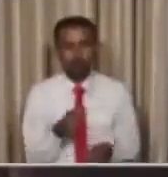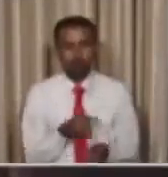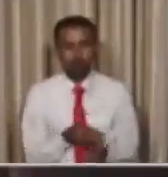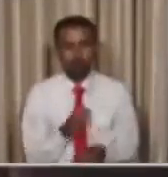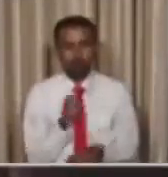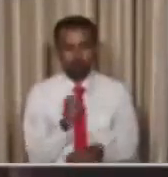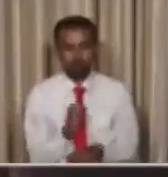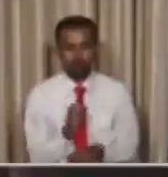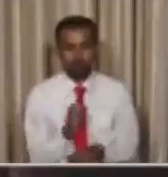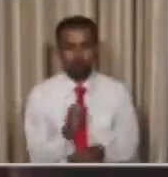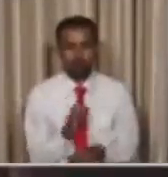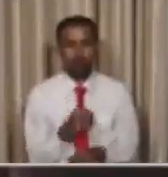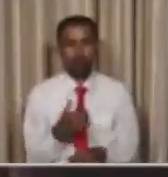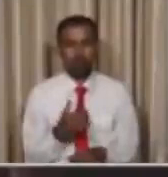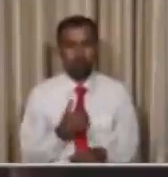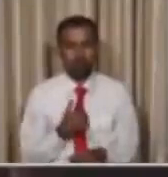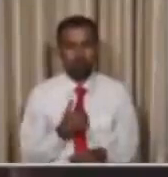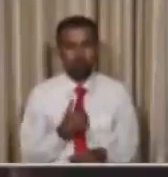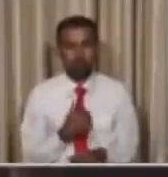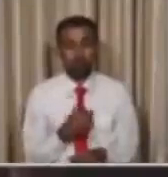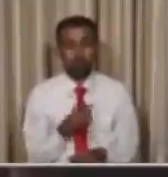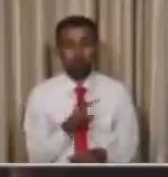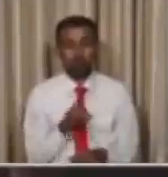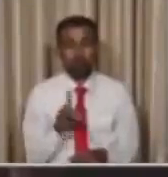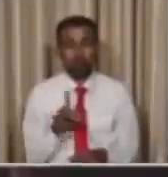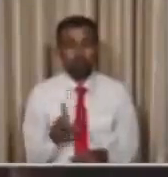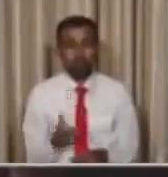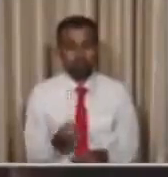අවාසනාවකට අපිට මේ